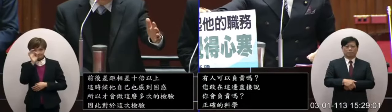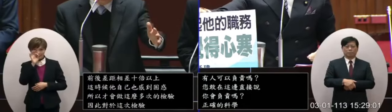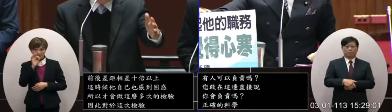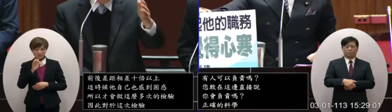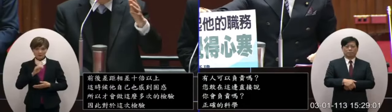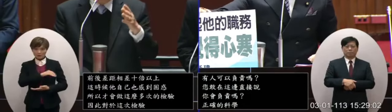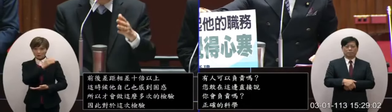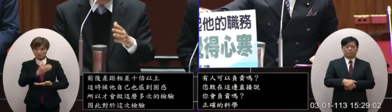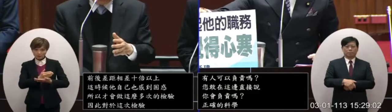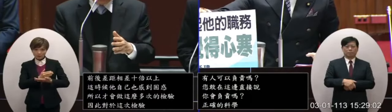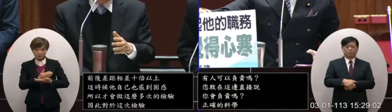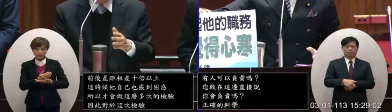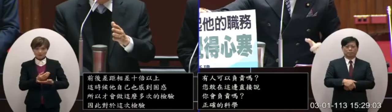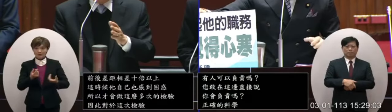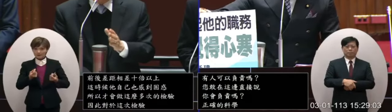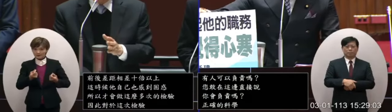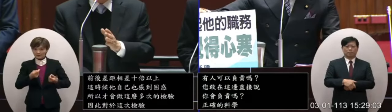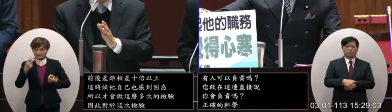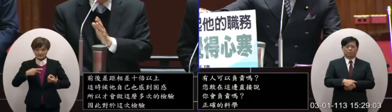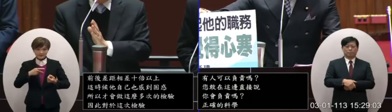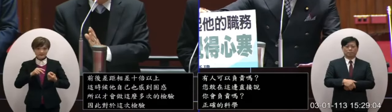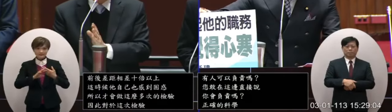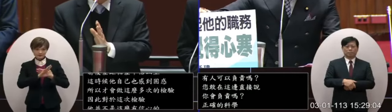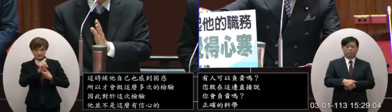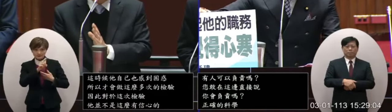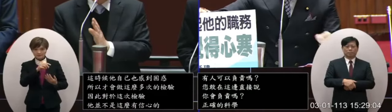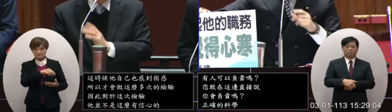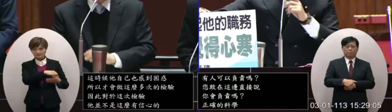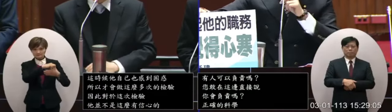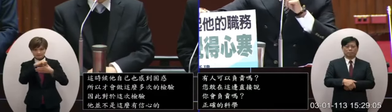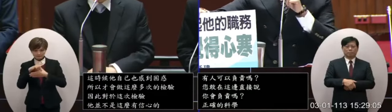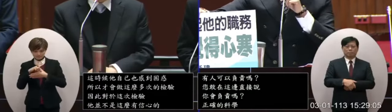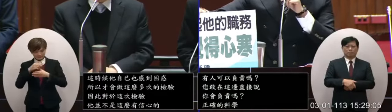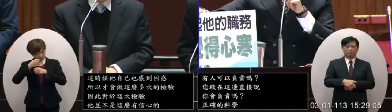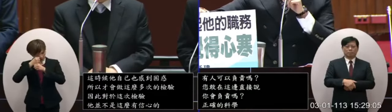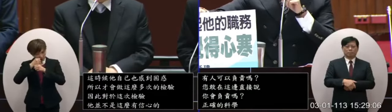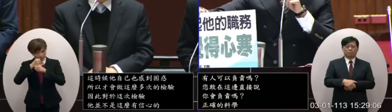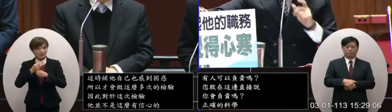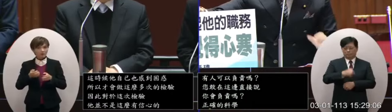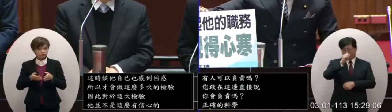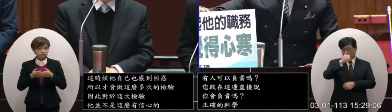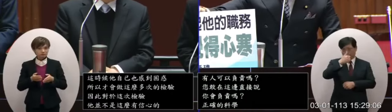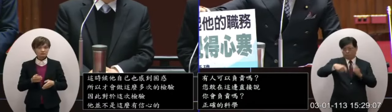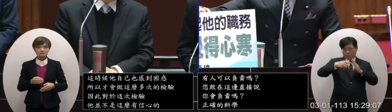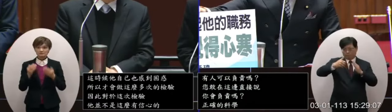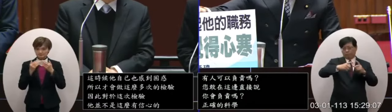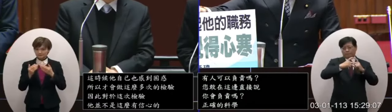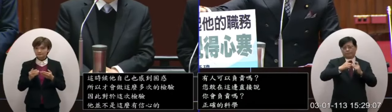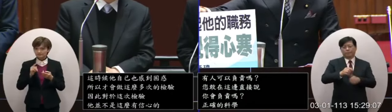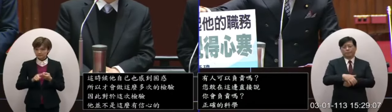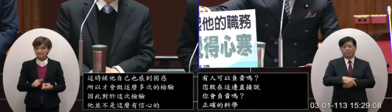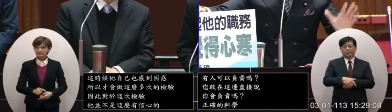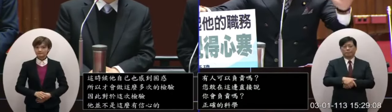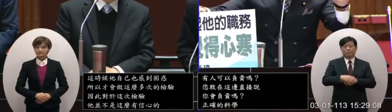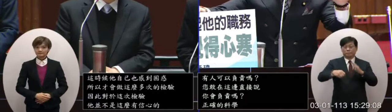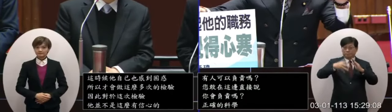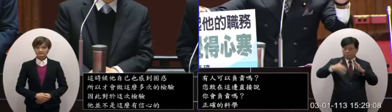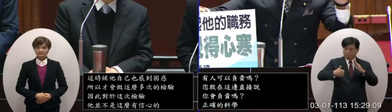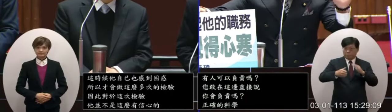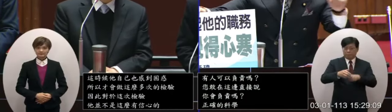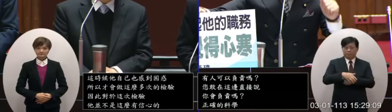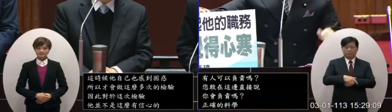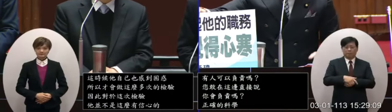这一个肉来做检验，来确定他的这个结论是否正确。谢谢。 好的，院长，谢谢您的回复。那院长，根